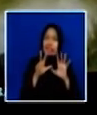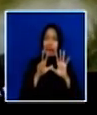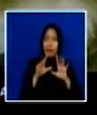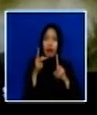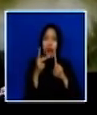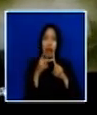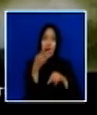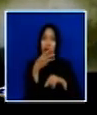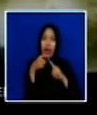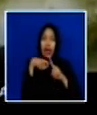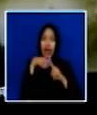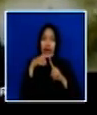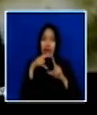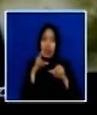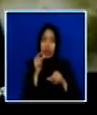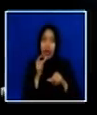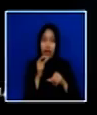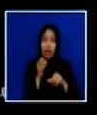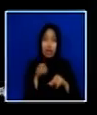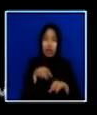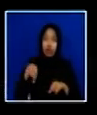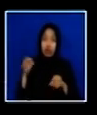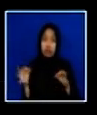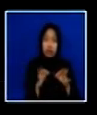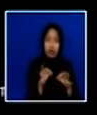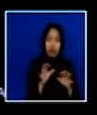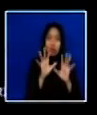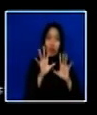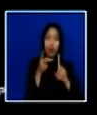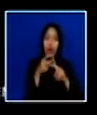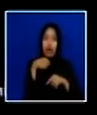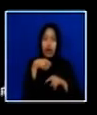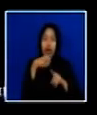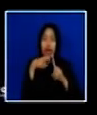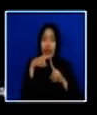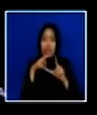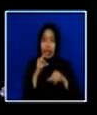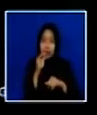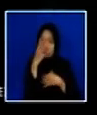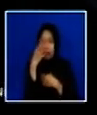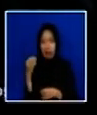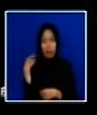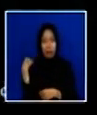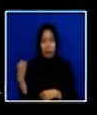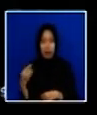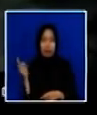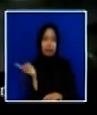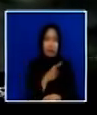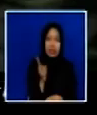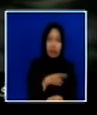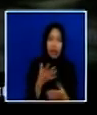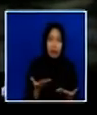disusun dengan itu sekitar 10 kita warga berharap pemerintah daerah setempat segera melakukan penanganan baik